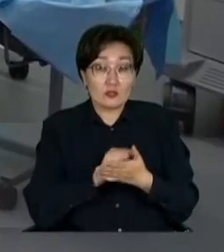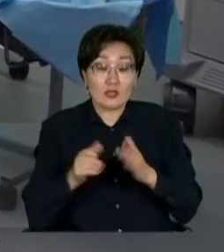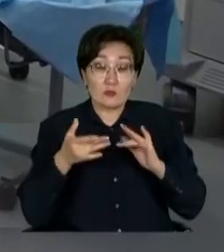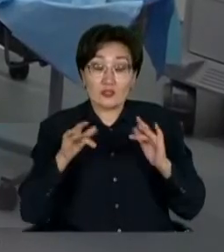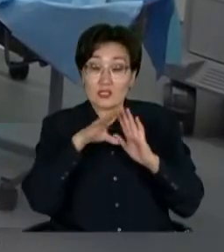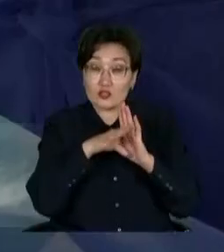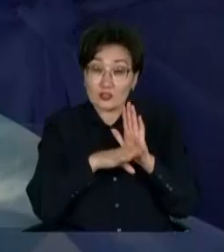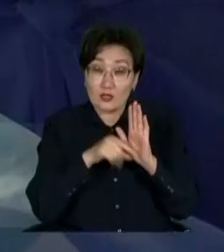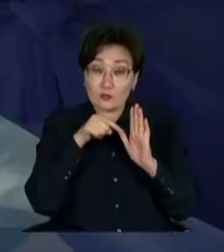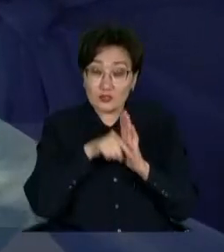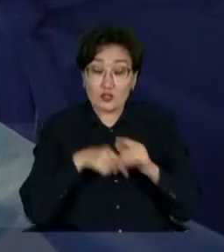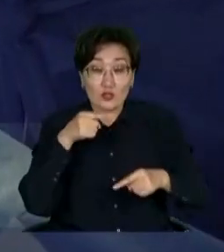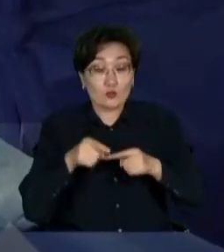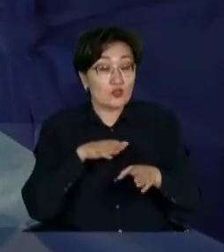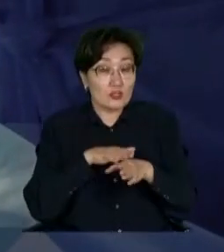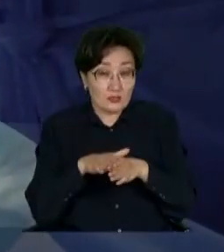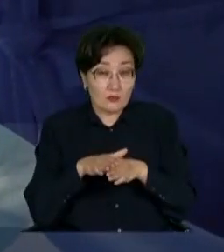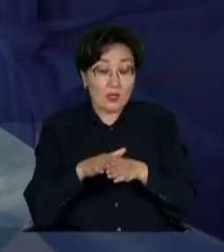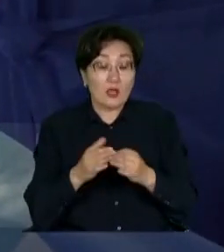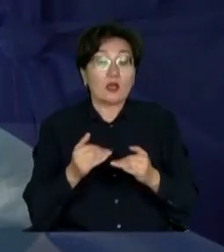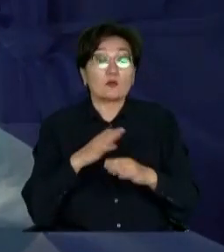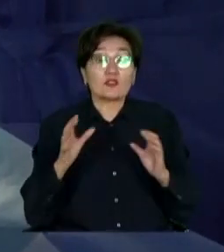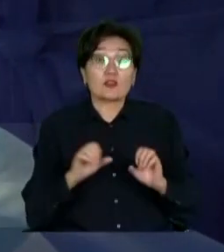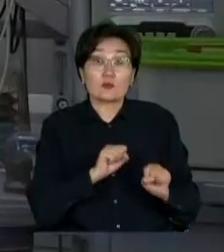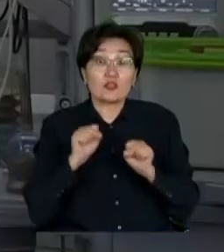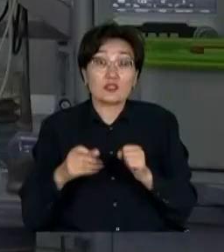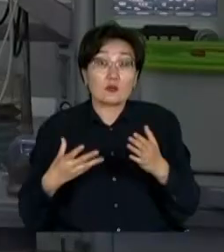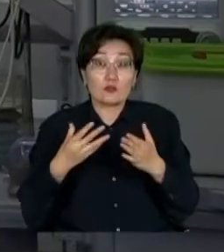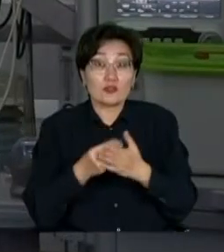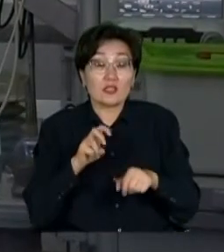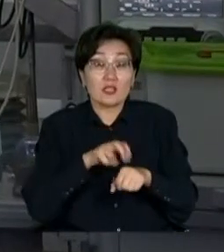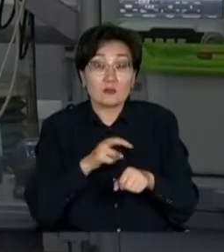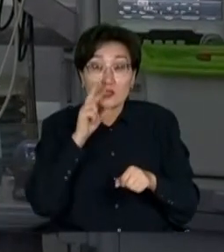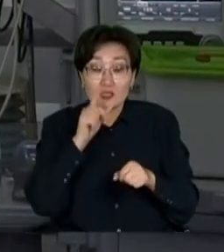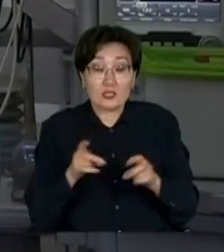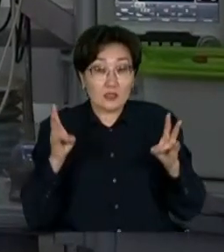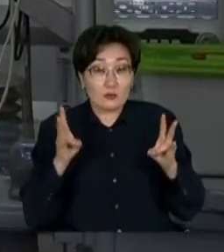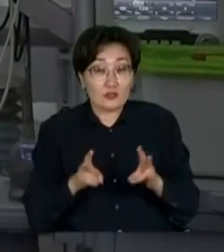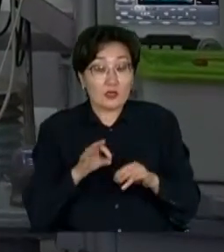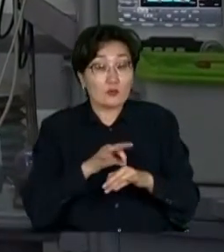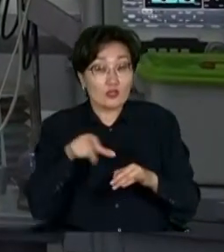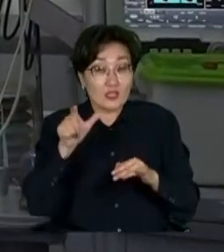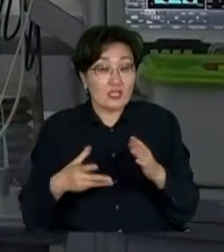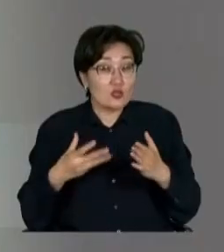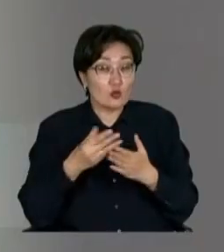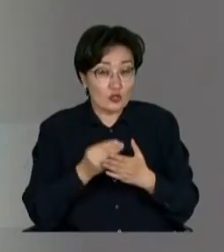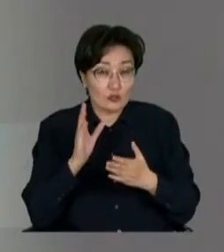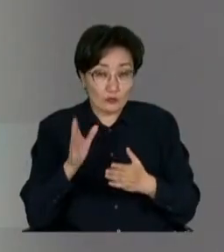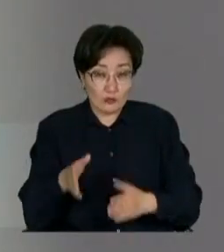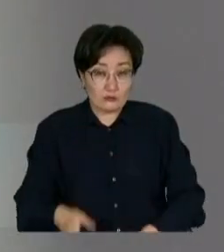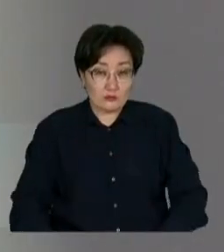электрондық ақпараттық жүйесі арқылы жүзеге асады. Кейін сақтандырудағы төлемдер дәргердің қателігінен зардап шеккен науқасқа төленетін болады.